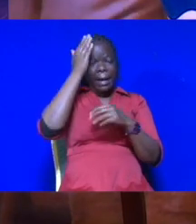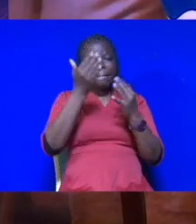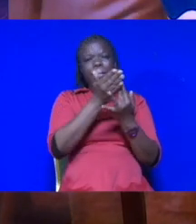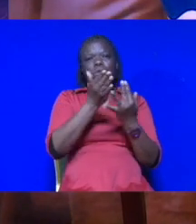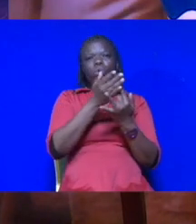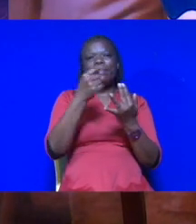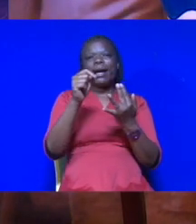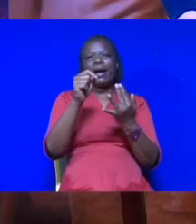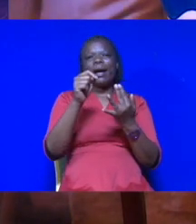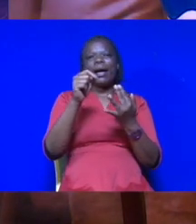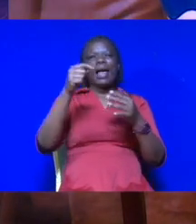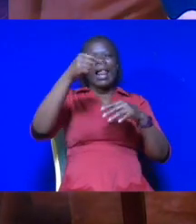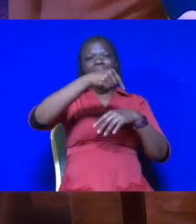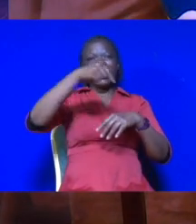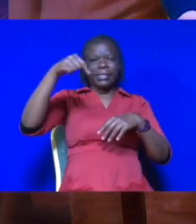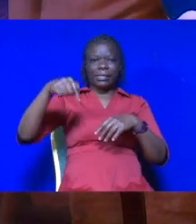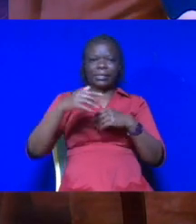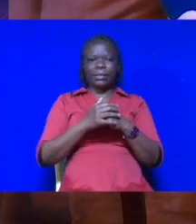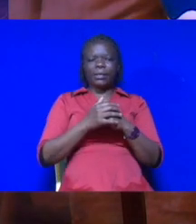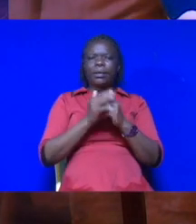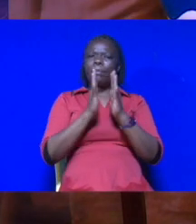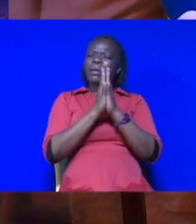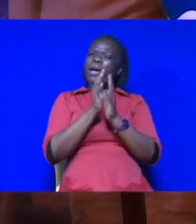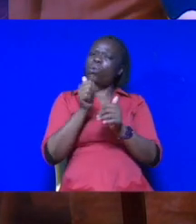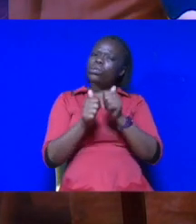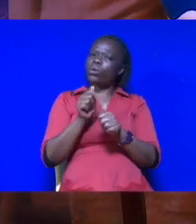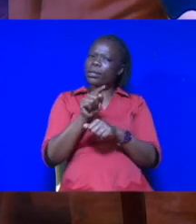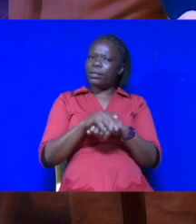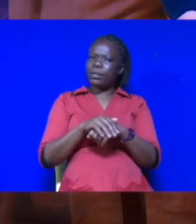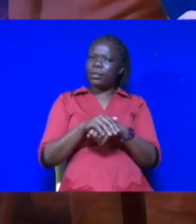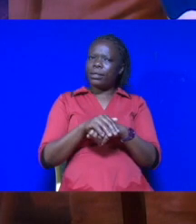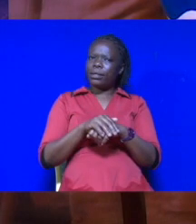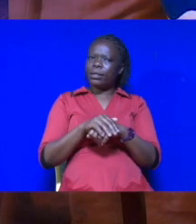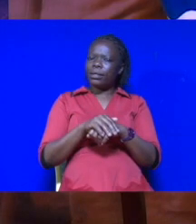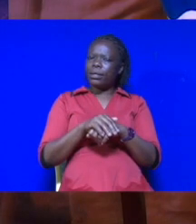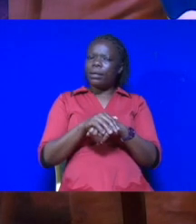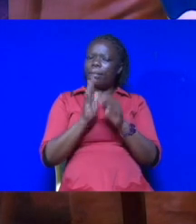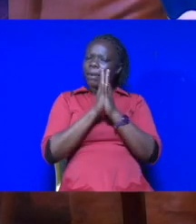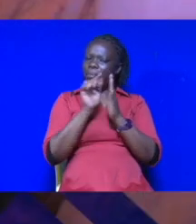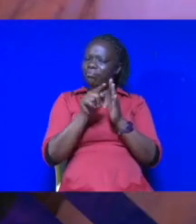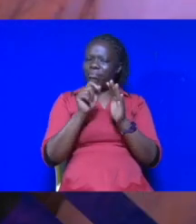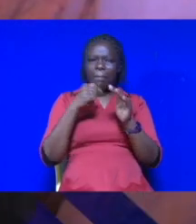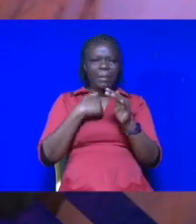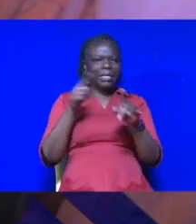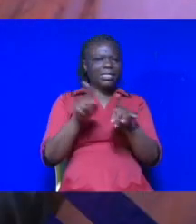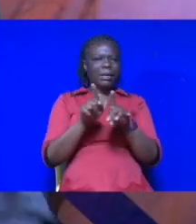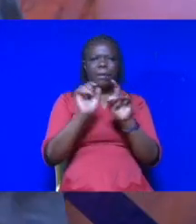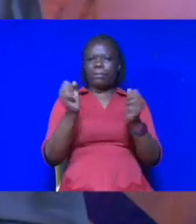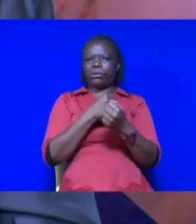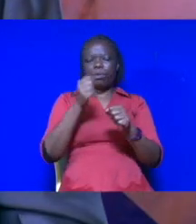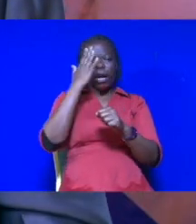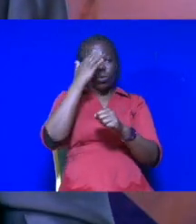ya miguu. Ni ombi la namna gani? Pozi ya maombi ya namna hiyo hata mimi siwezi. Najua huwa